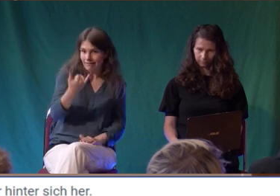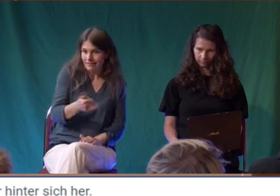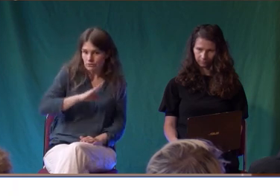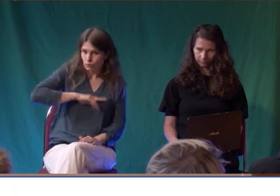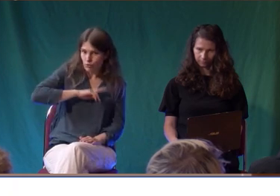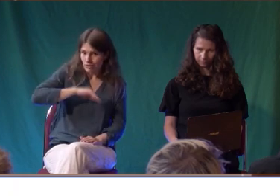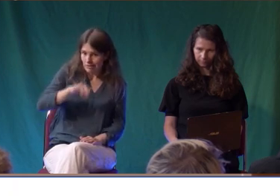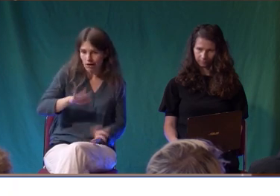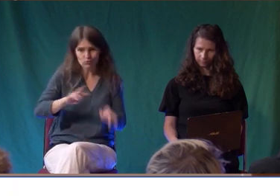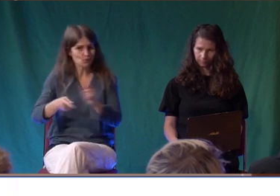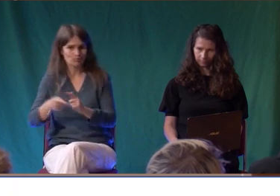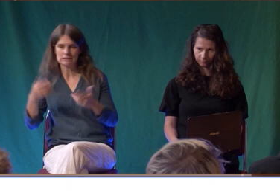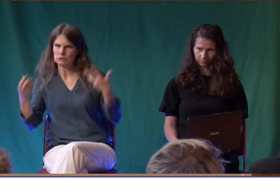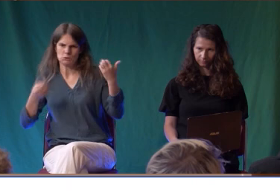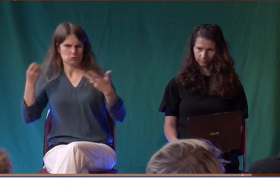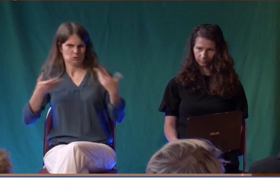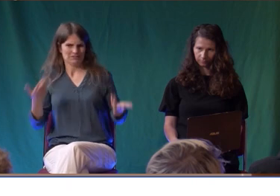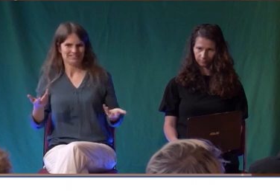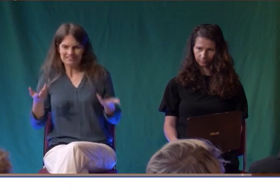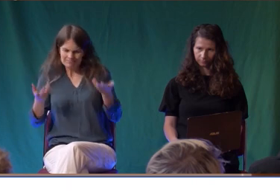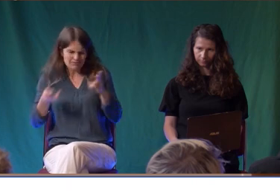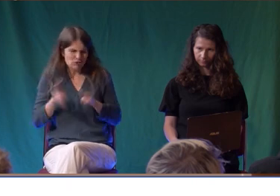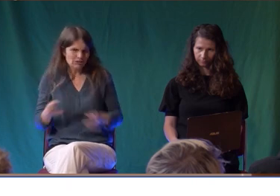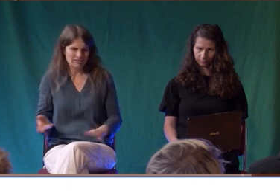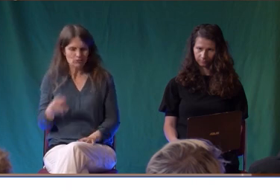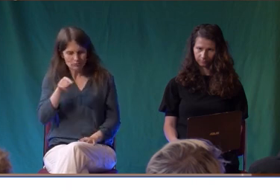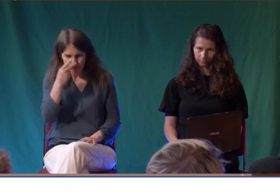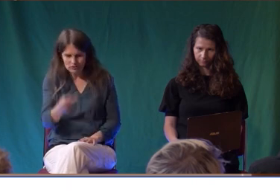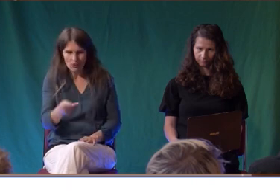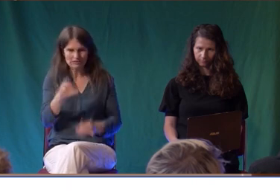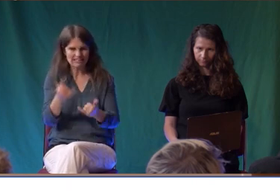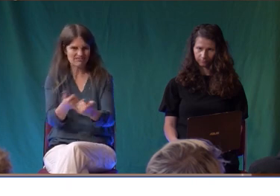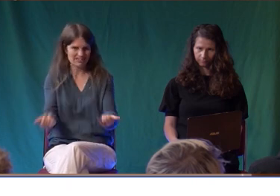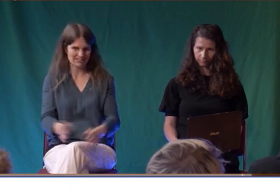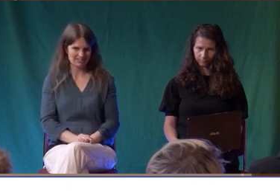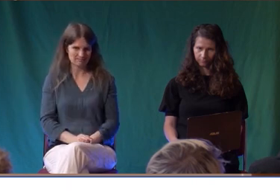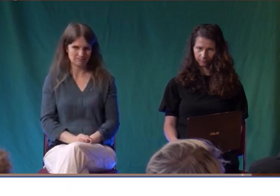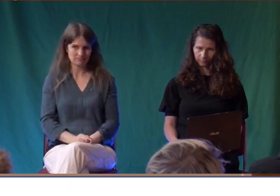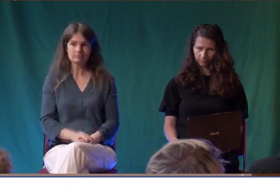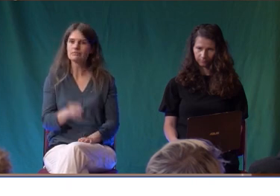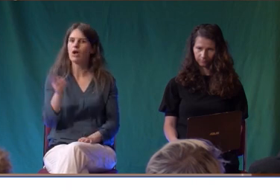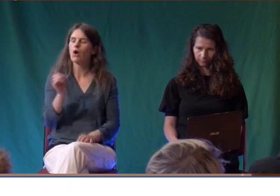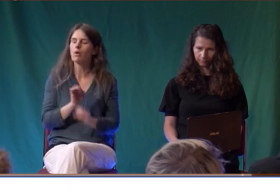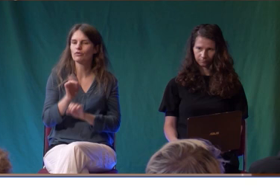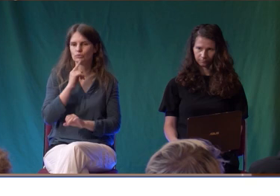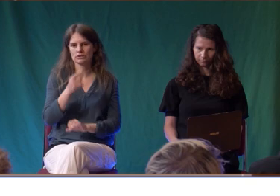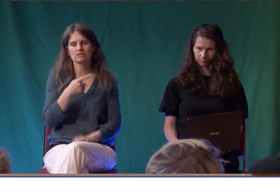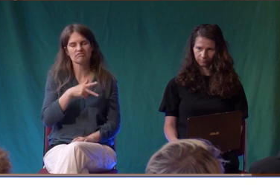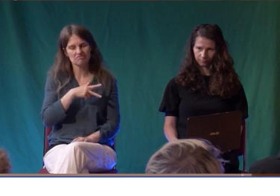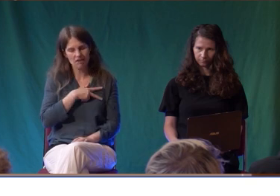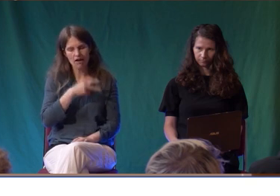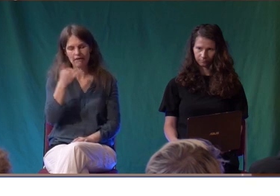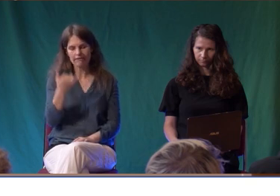die da weniger Geduld haben obwohl sich Kinder tatsächlich sehr gut an die